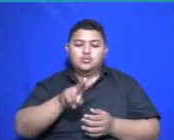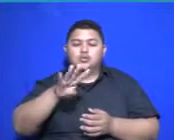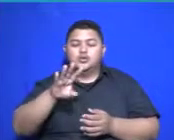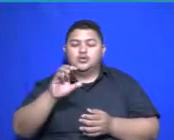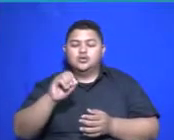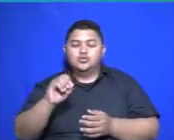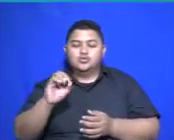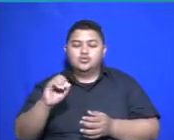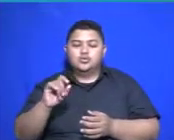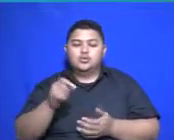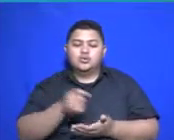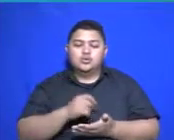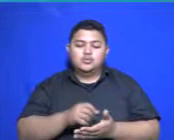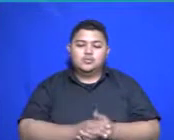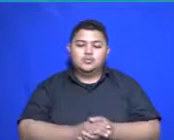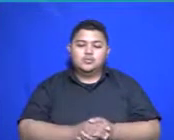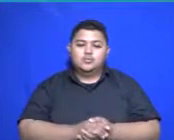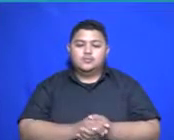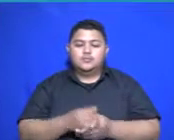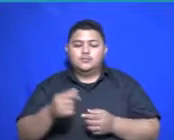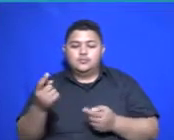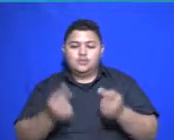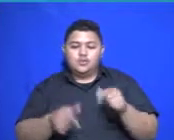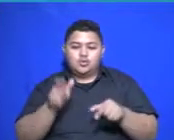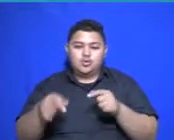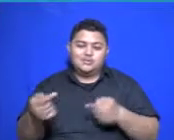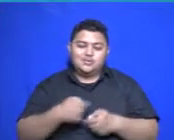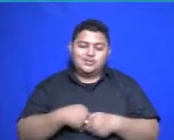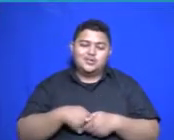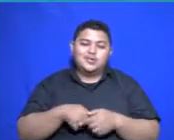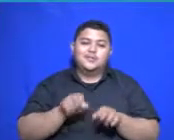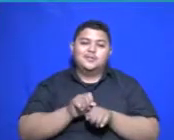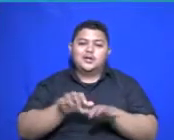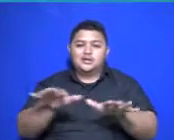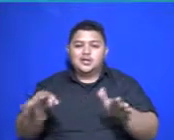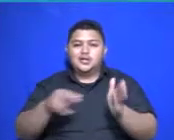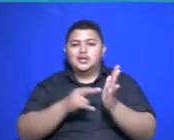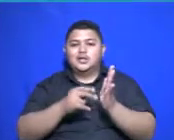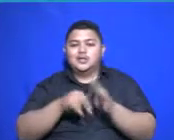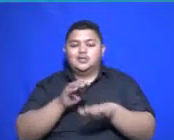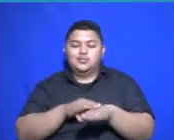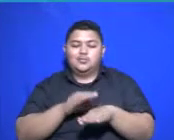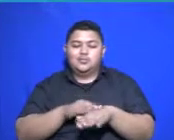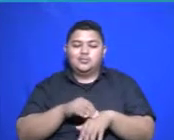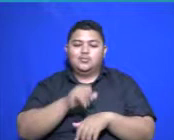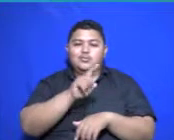sekolah. Jumlah orang yang terlibat di dalam pelestarian nilai-nilai dan budaya ada